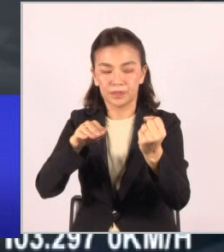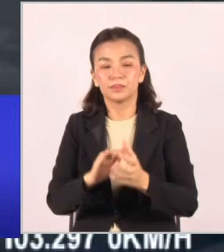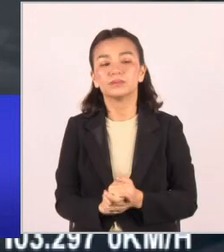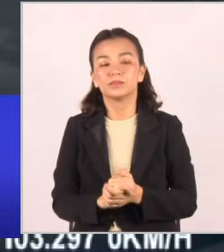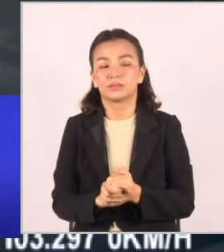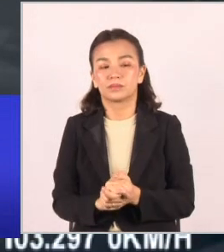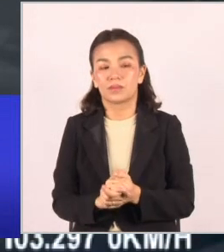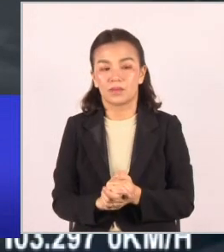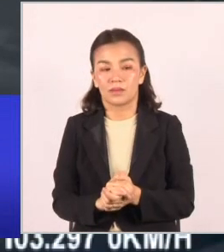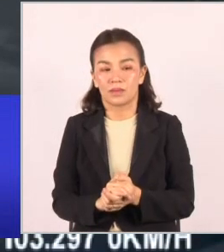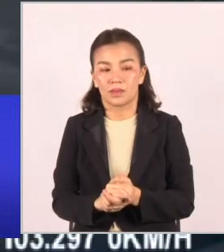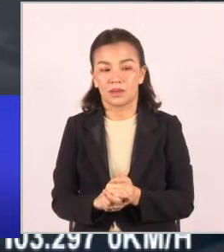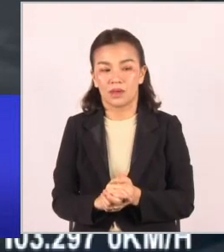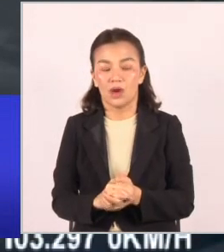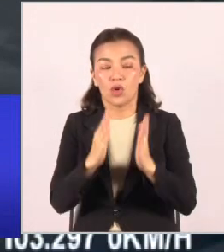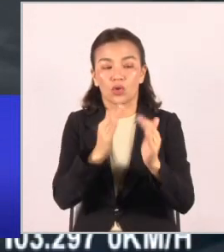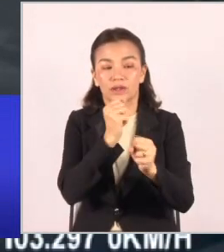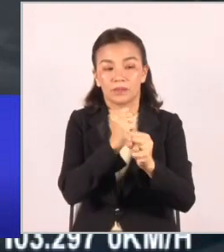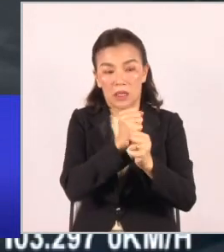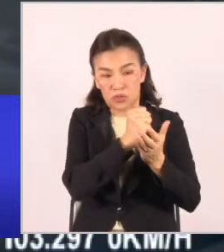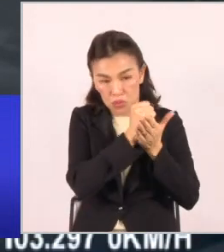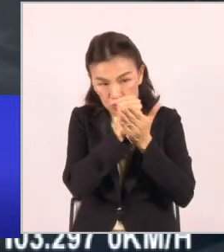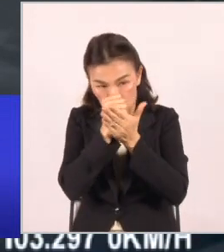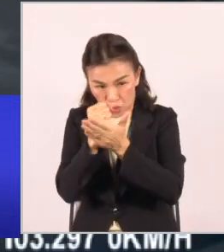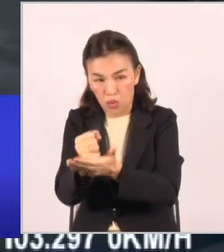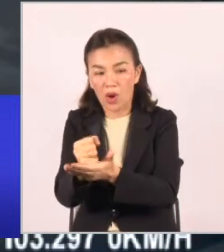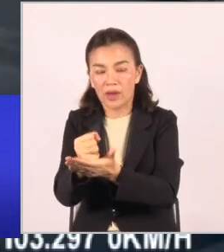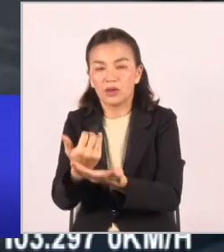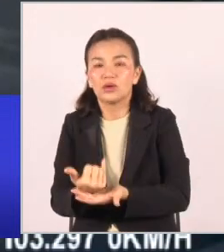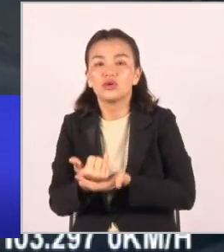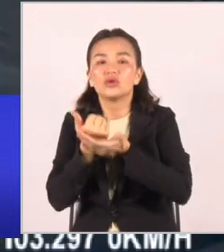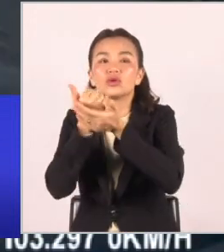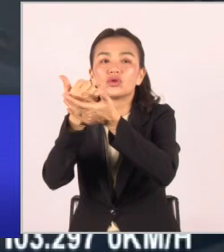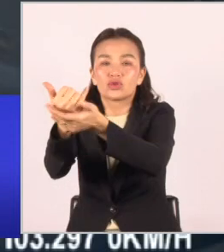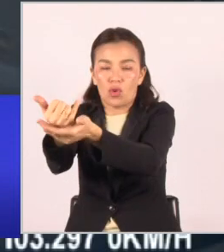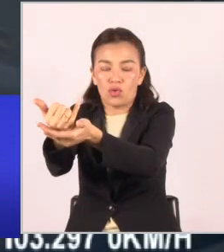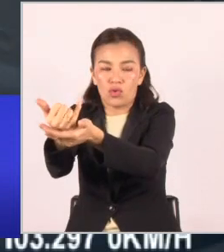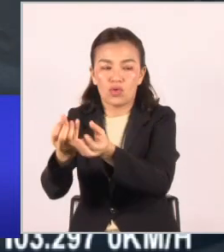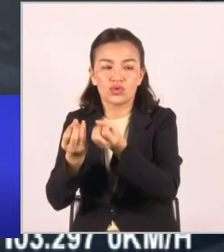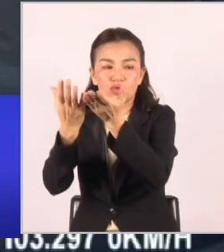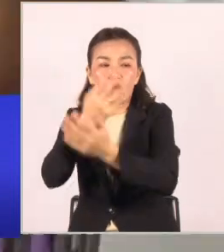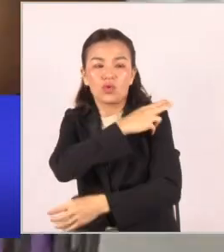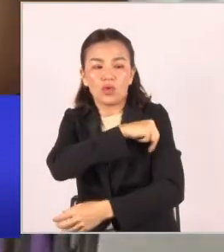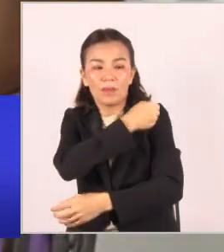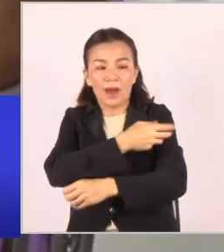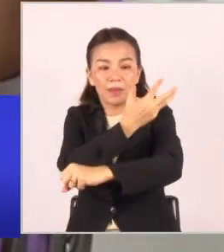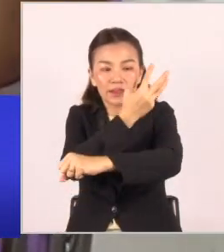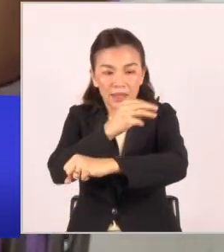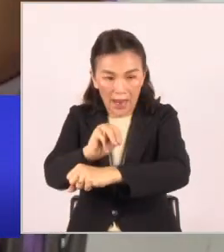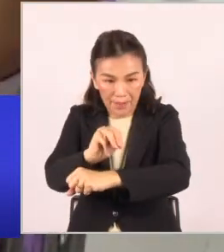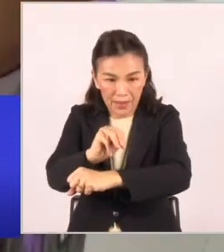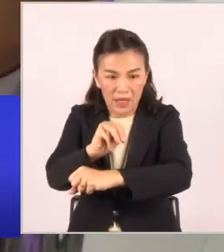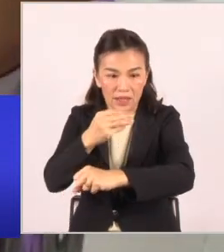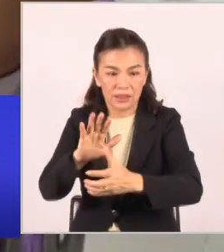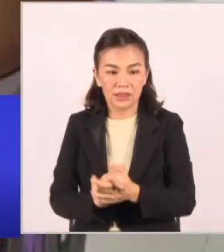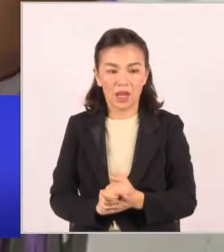พอเกิดเหตุแล้วเจ้าหน้าที่ก็ช่วยเหลือนำตำรวจที่บาดเจ็บส่งโรงพยาบาลมหาสารคามแล้วก็ไปต่อที่โรงพยาบาลนะคะก็เห็นว่